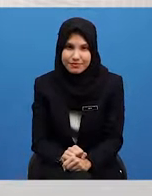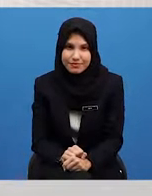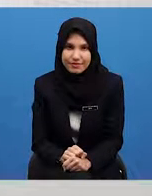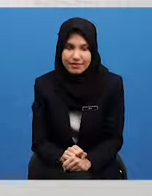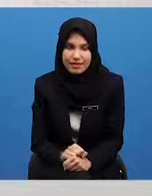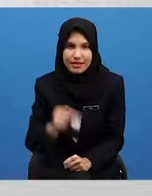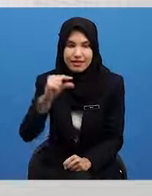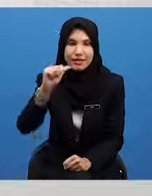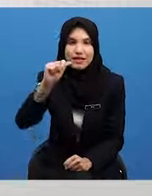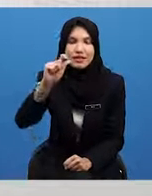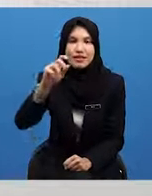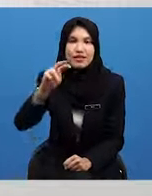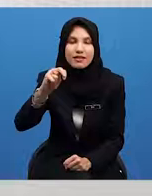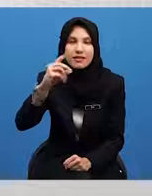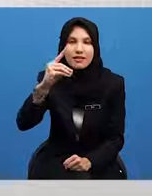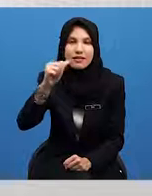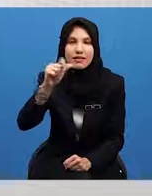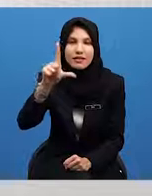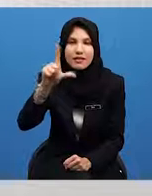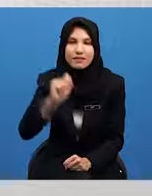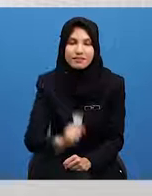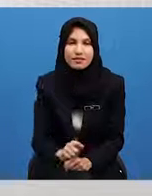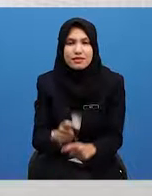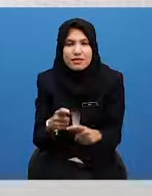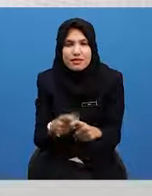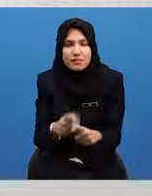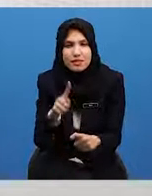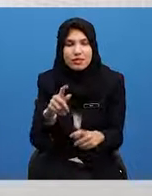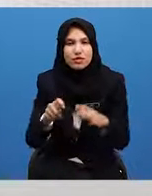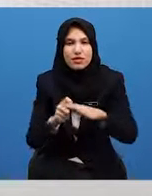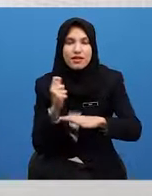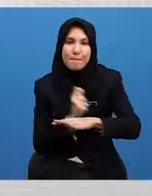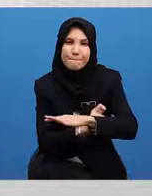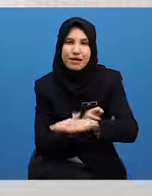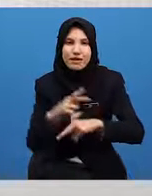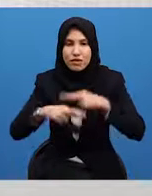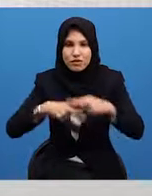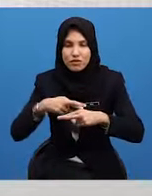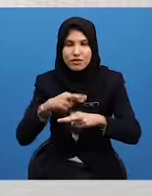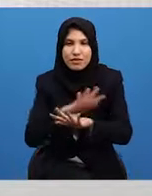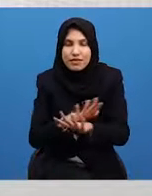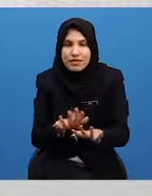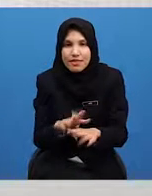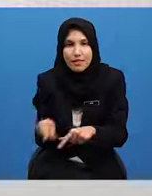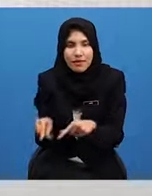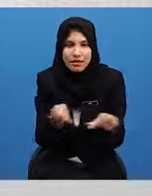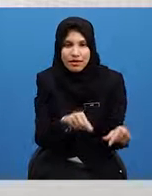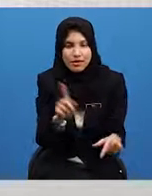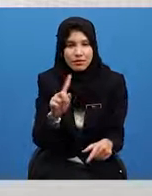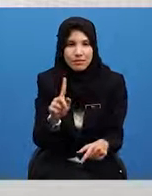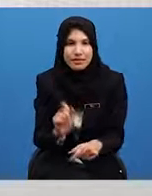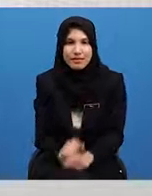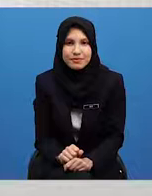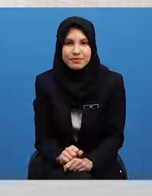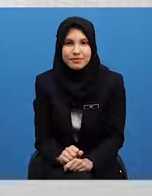takal tetap pada satu tempat. Roda tidak bergerak ke mana-mana dan